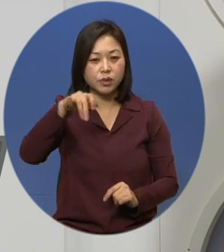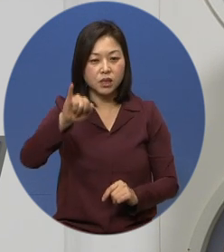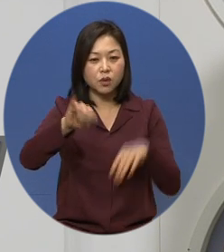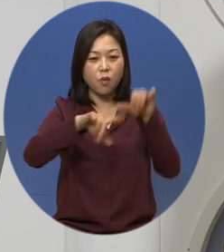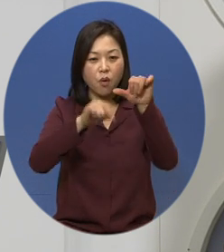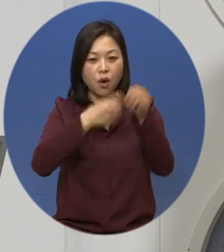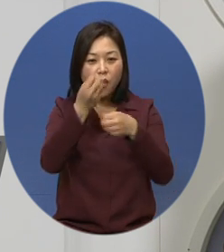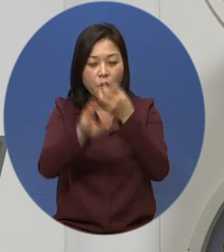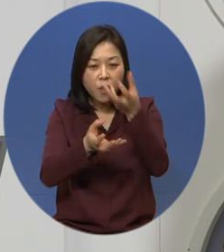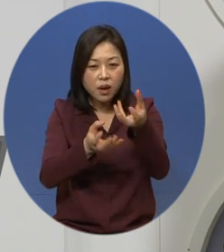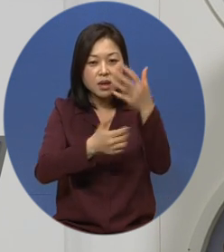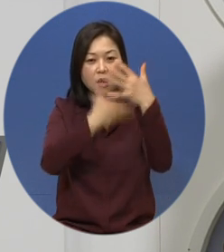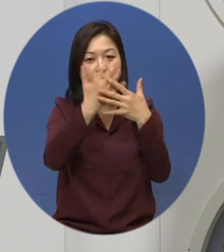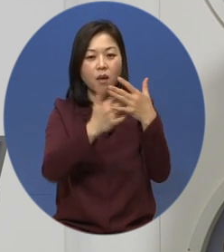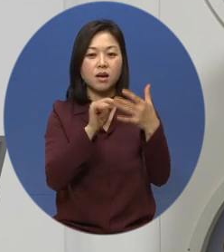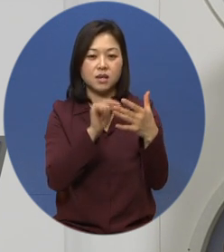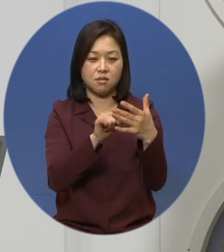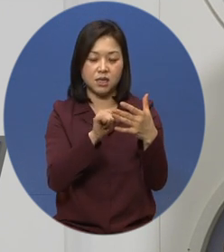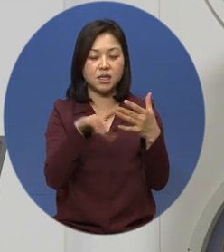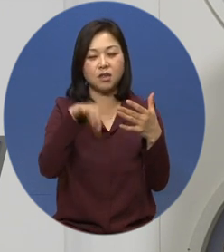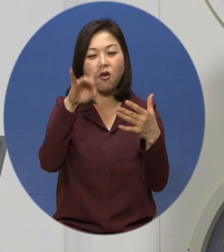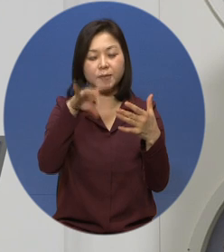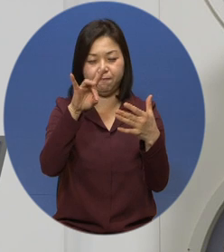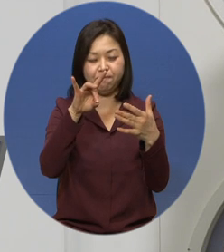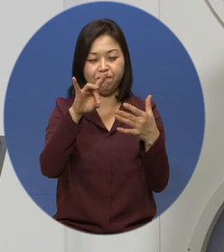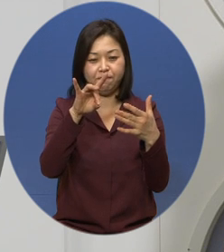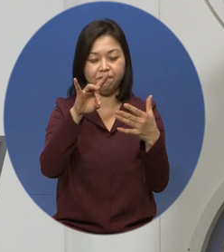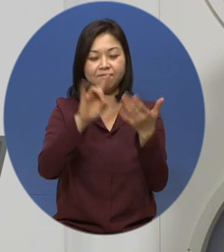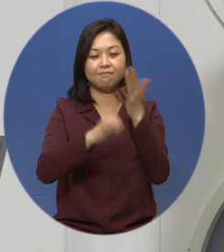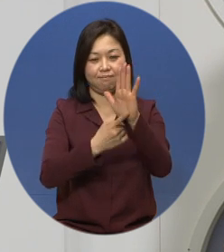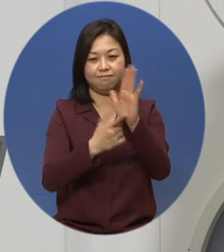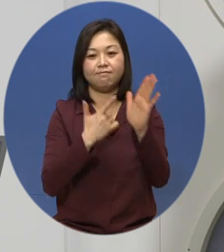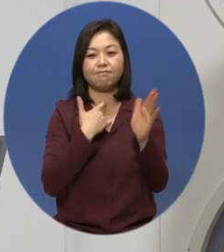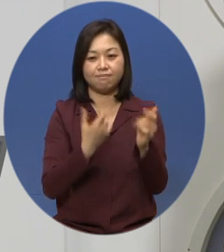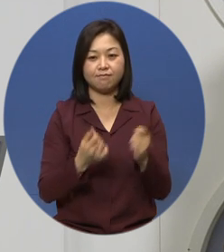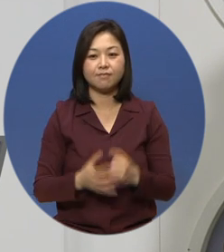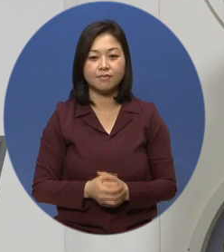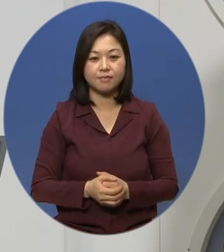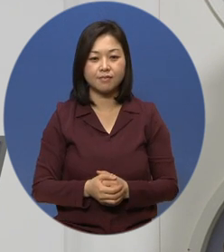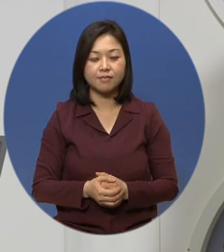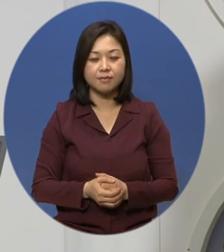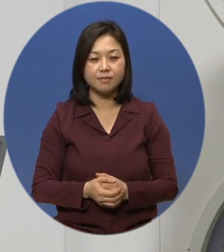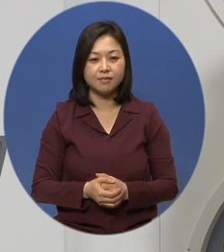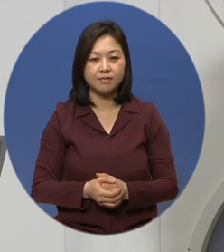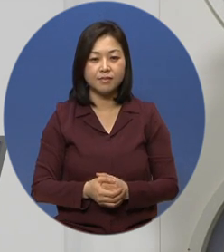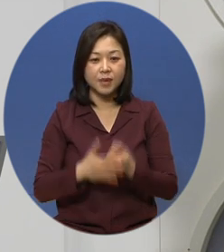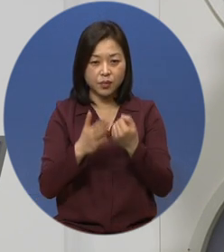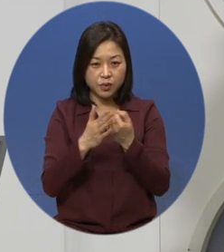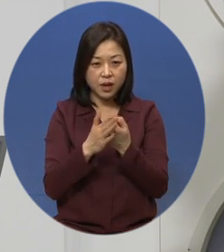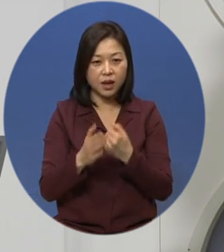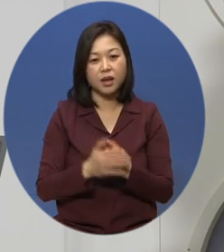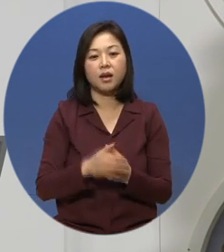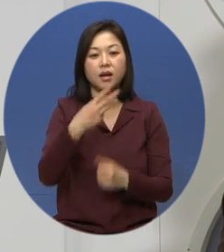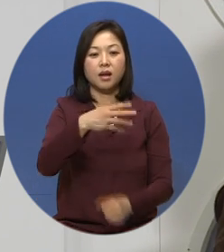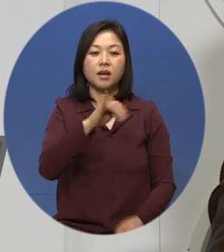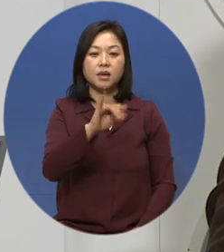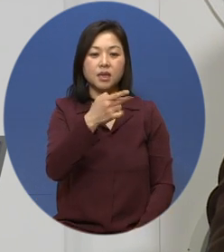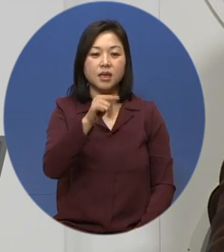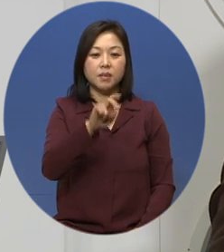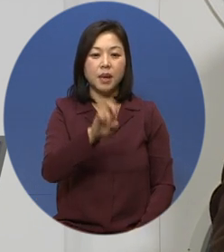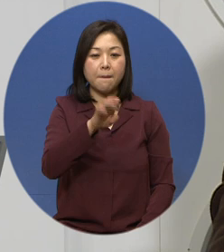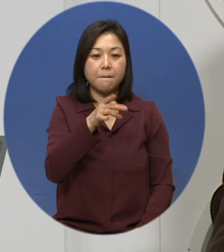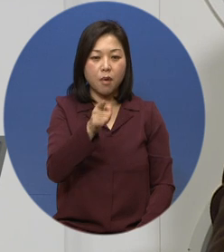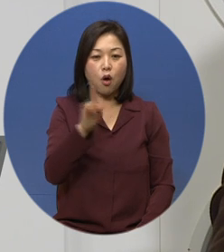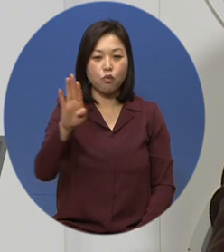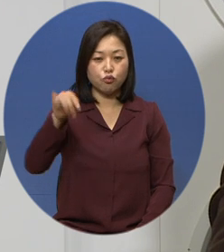오래고 애 라는 것이 이제 그날 처음 상영을 했거든요 그래서 어 이번 북부 마에서